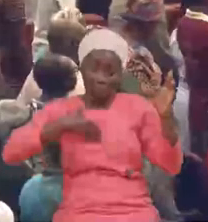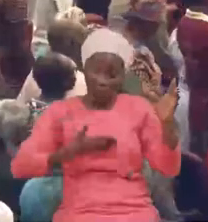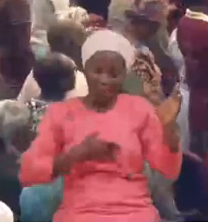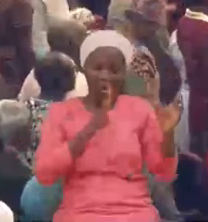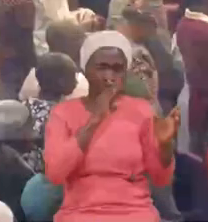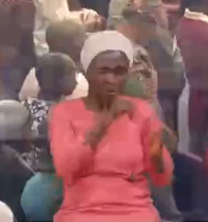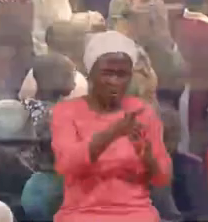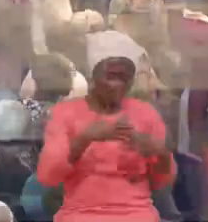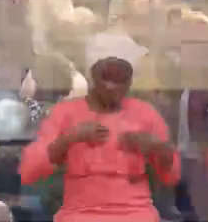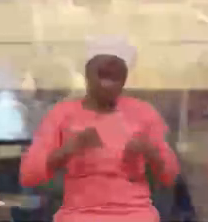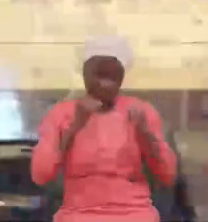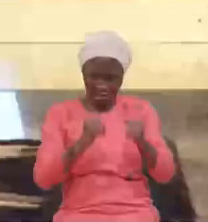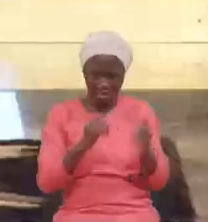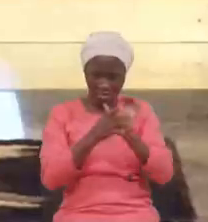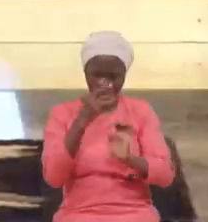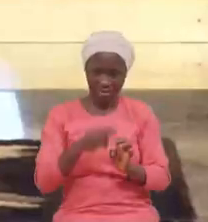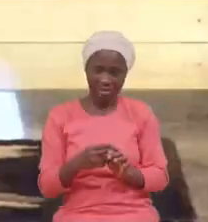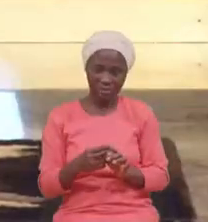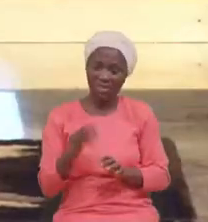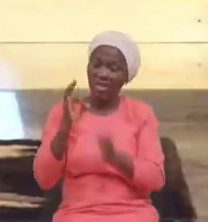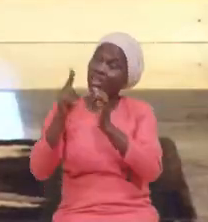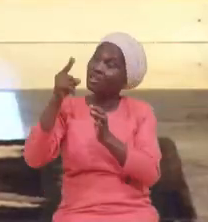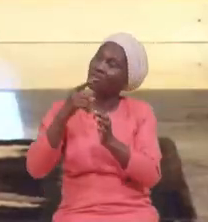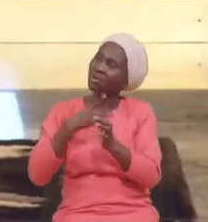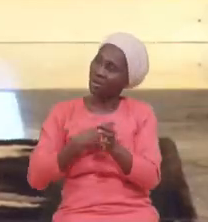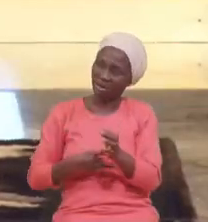Si tu le veux, tu peux me rendre